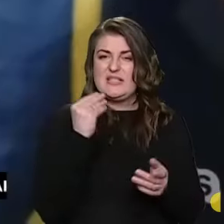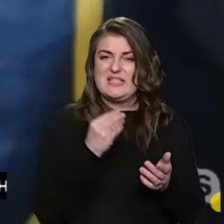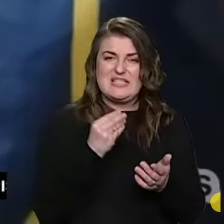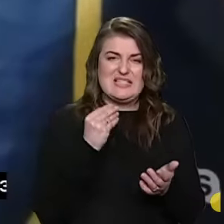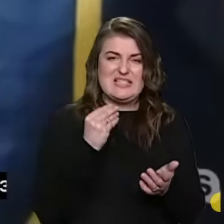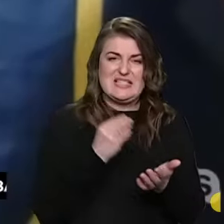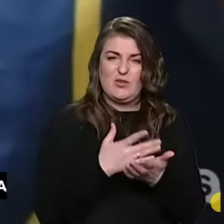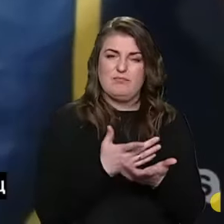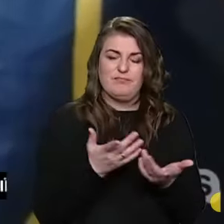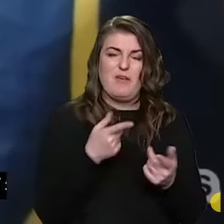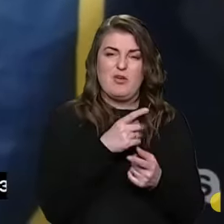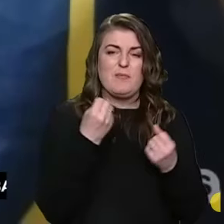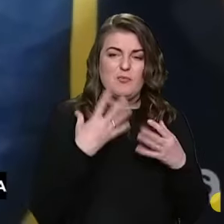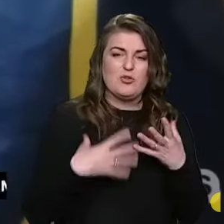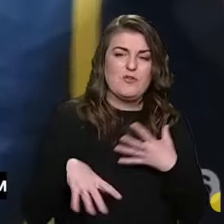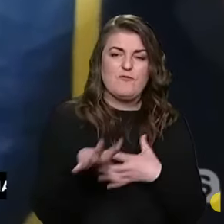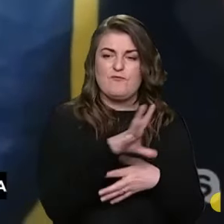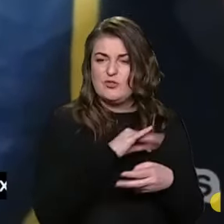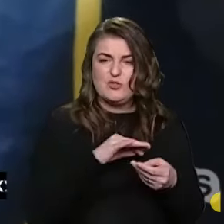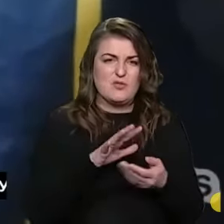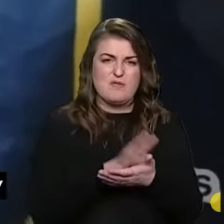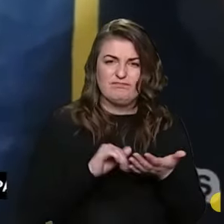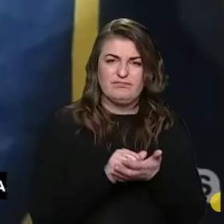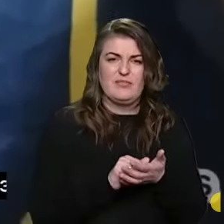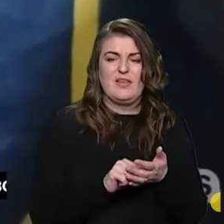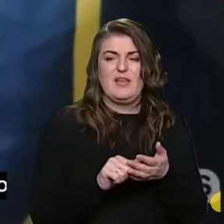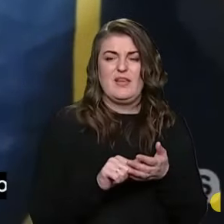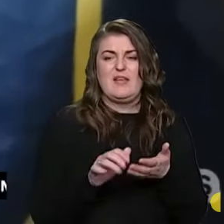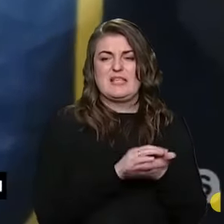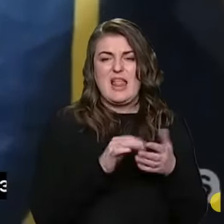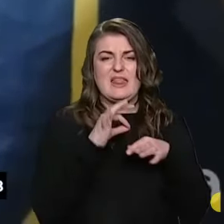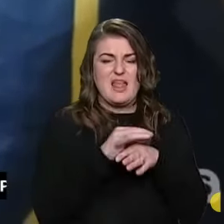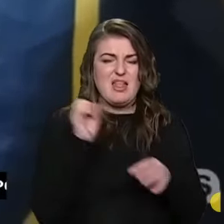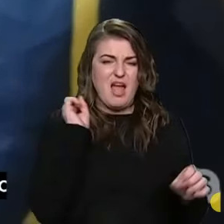їм даються, вони просто тупо все завалюють. Завалюють тілами і завалюють артилерію.